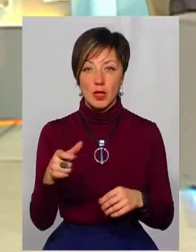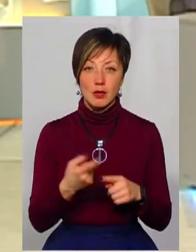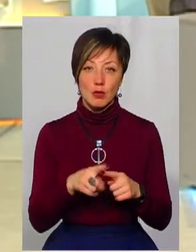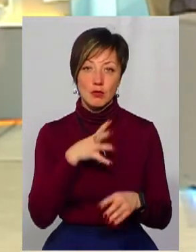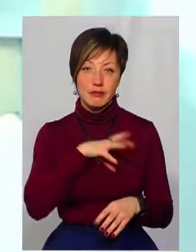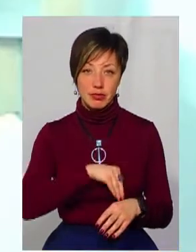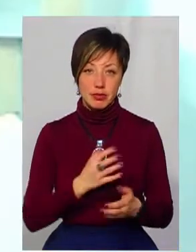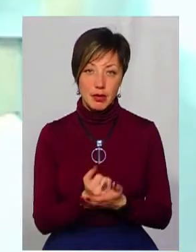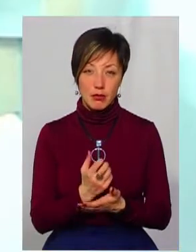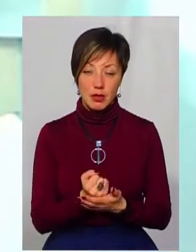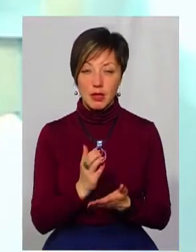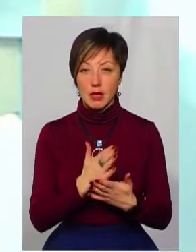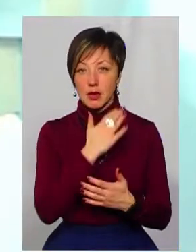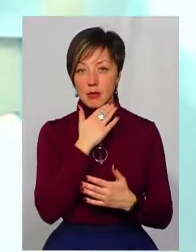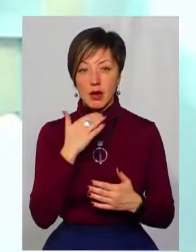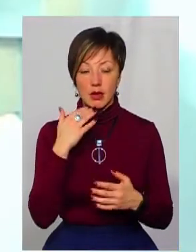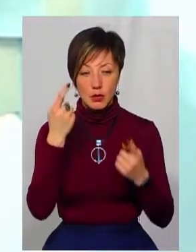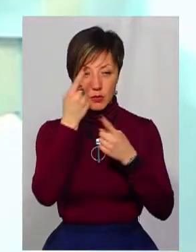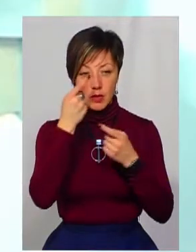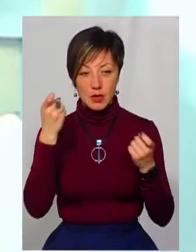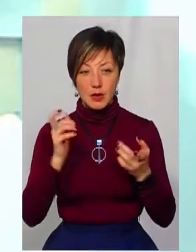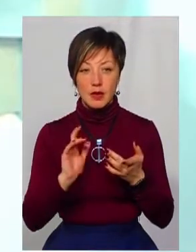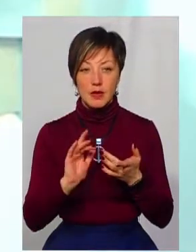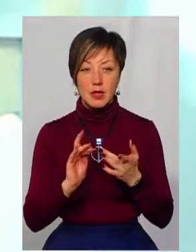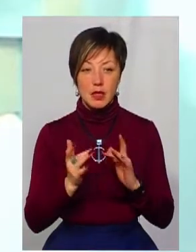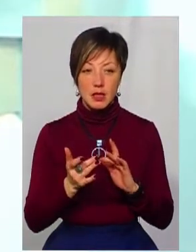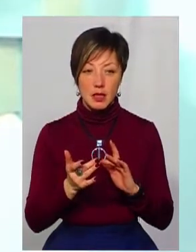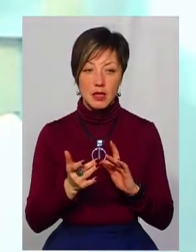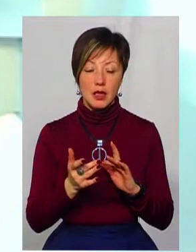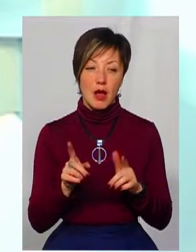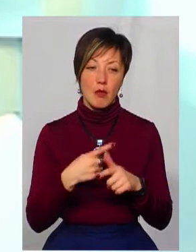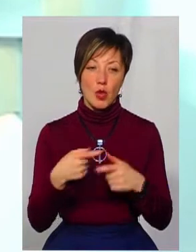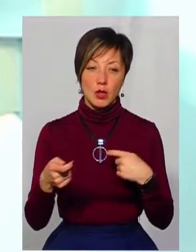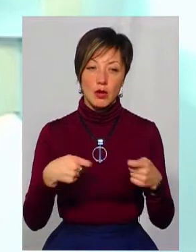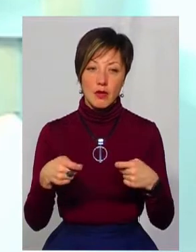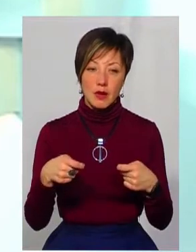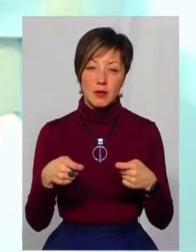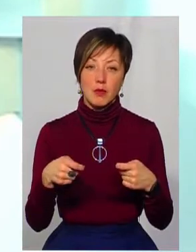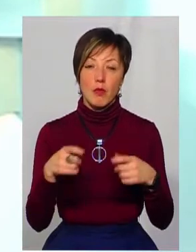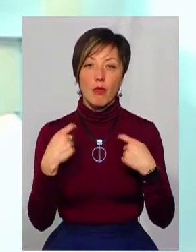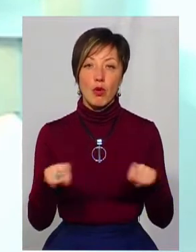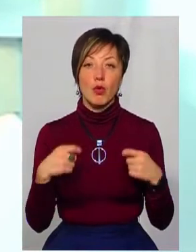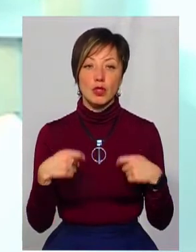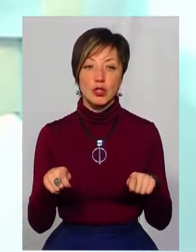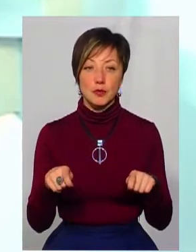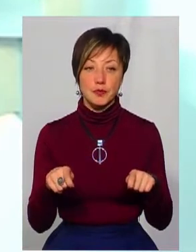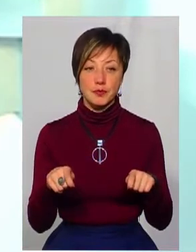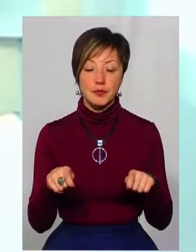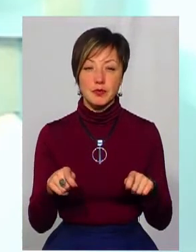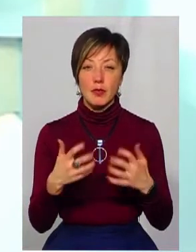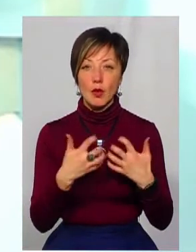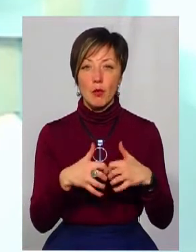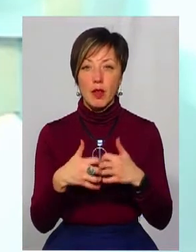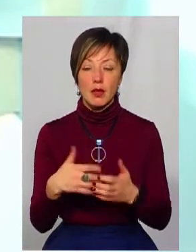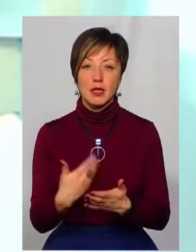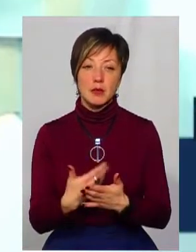цьому підзаробити. Є дуже багато об'яв в мережах, до прикладу, на торгівельних площадках, про продаж